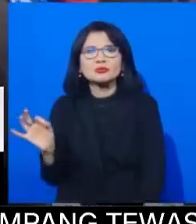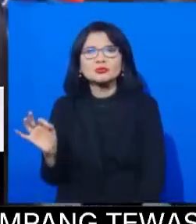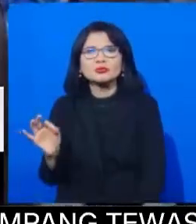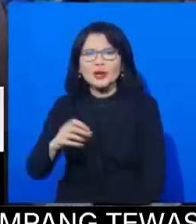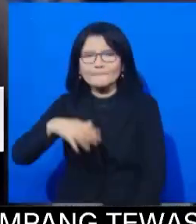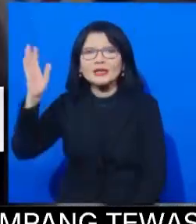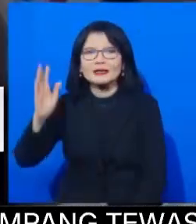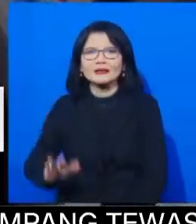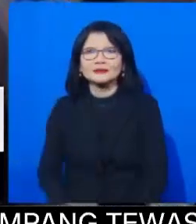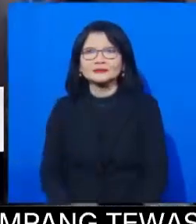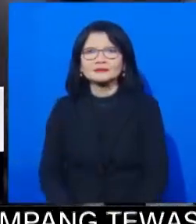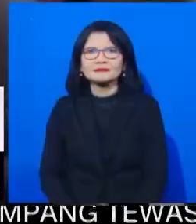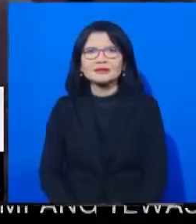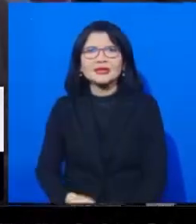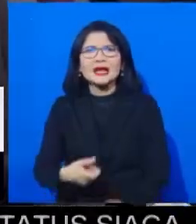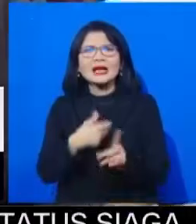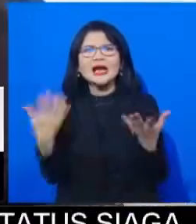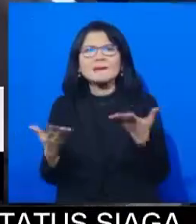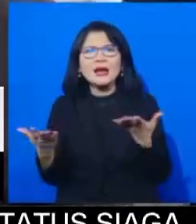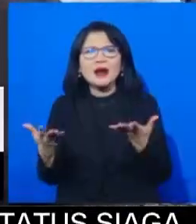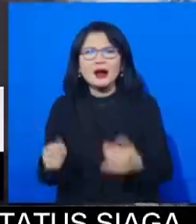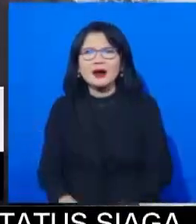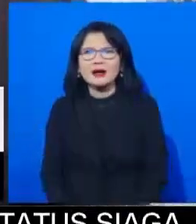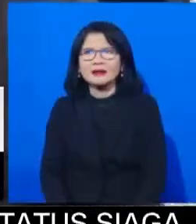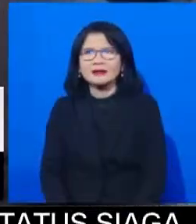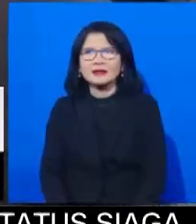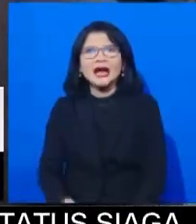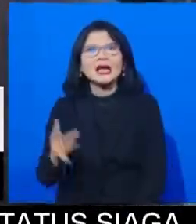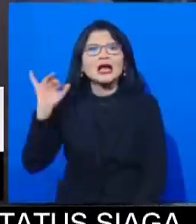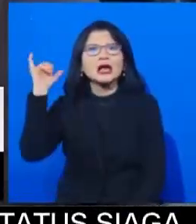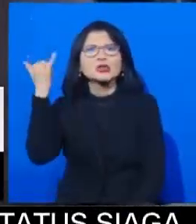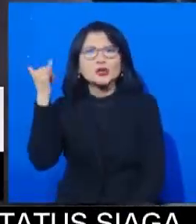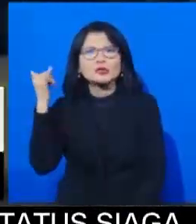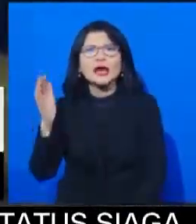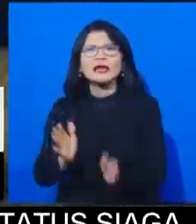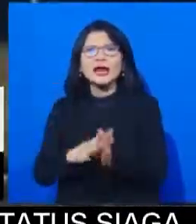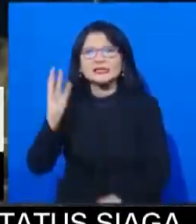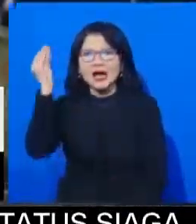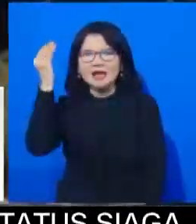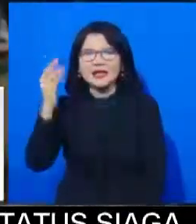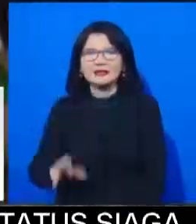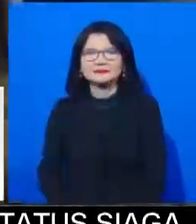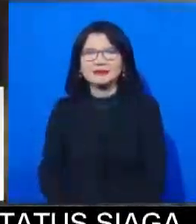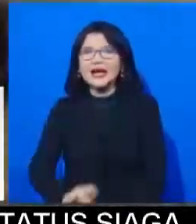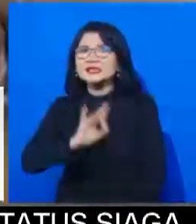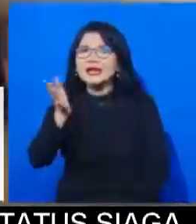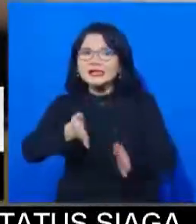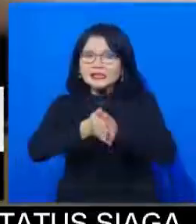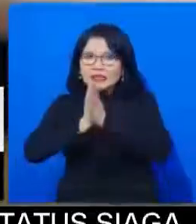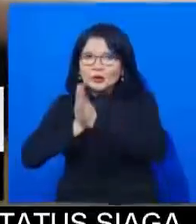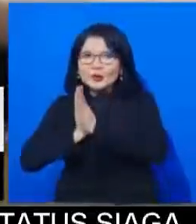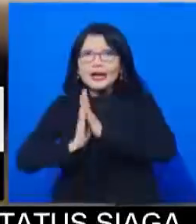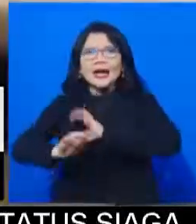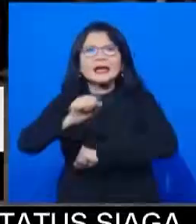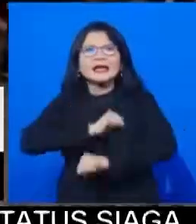atas. Dari mana saja ini, Pak Haji? Dari sananya Jogja sampai Jakarta. Selain ajang silaturahmi, kegiatan ini